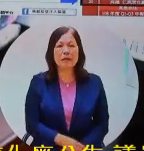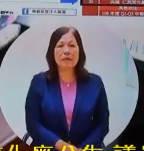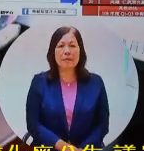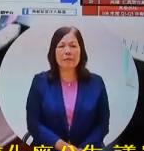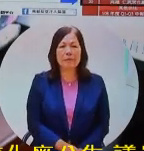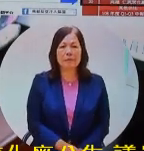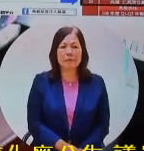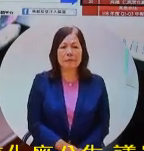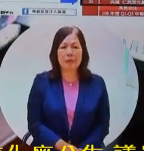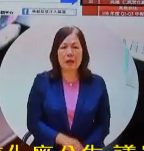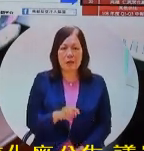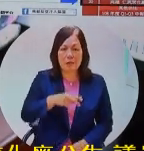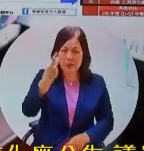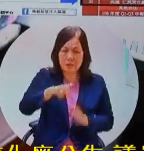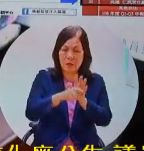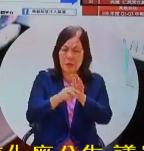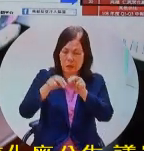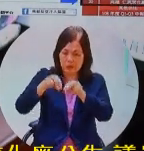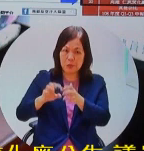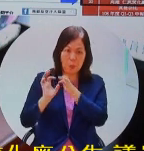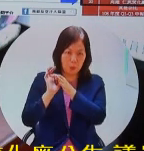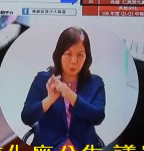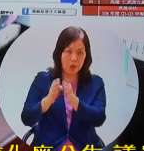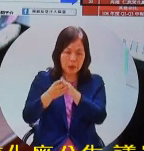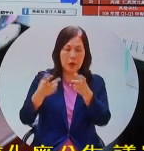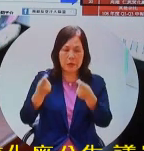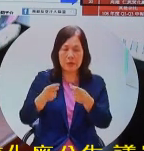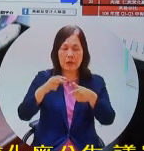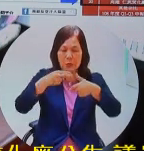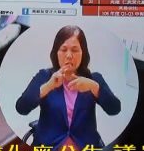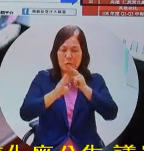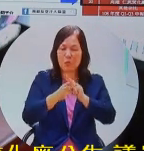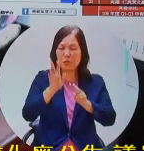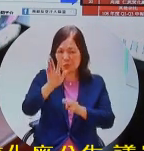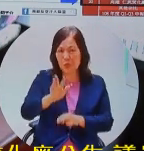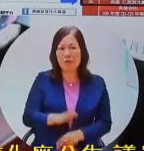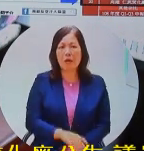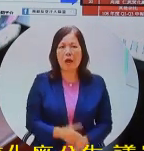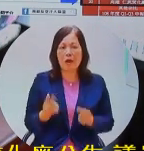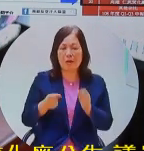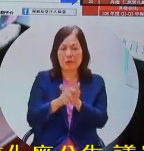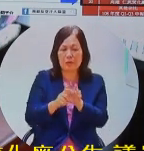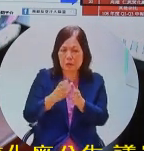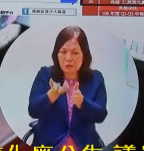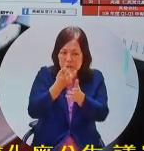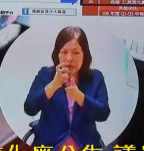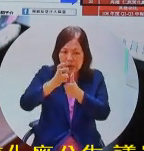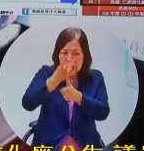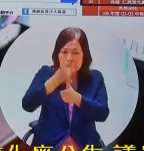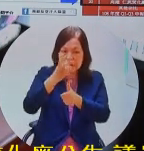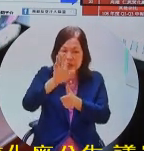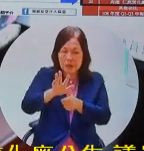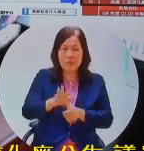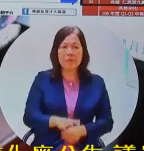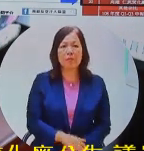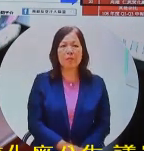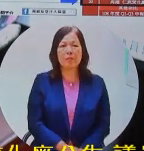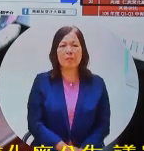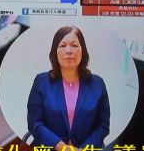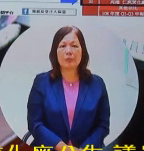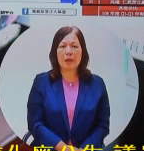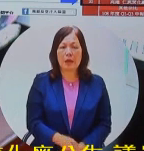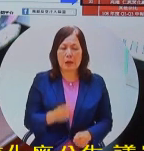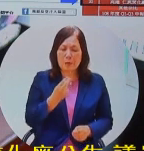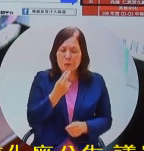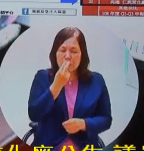我们这次要续约的人物场，它也是榜上有名哦，都是在前20大的排放源里面，所以整个空污的